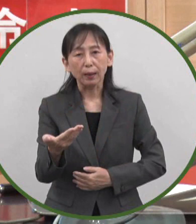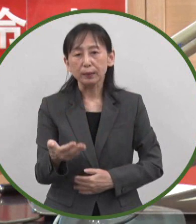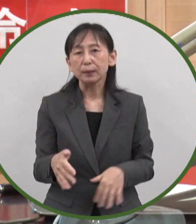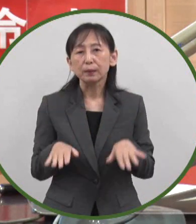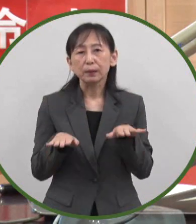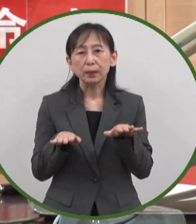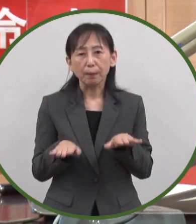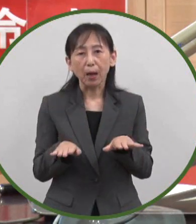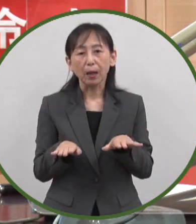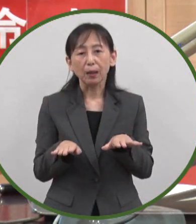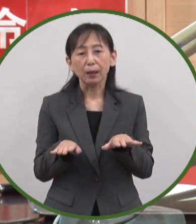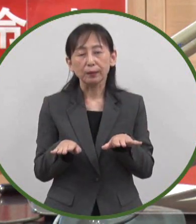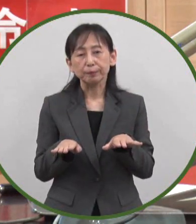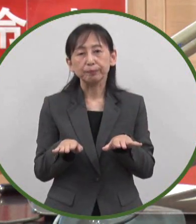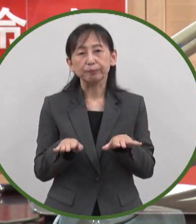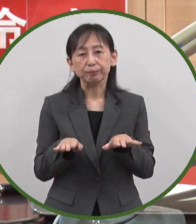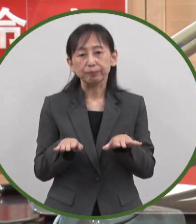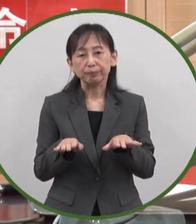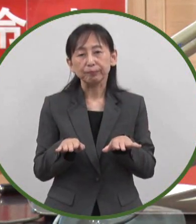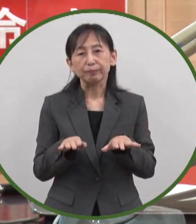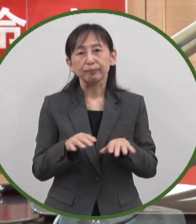で、この